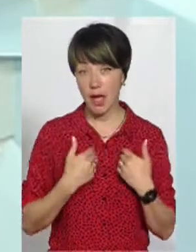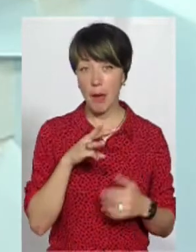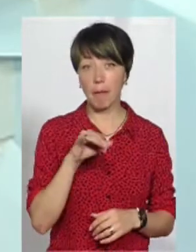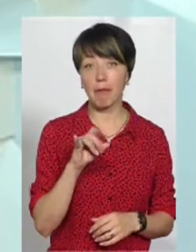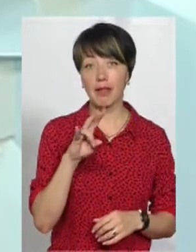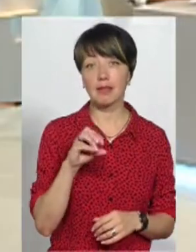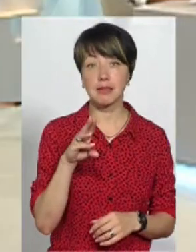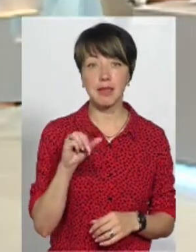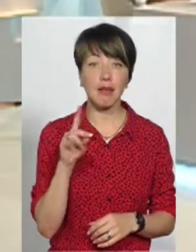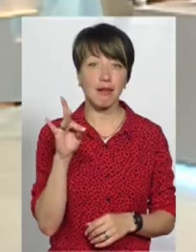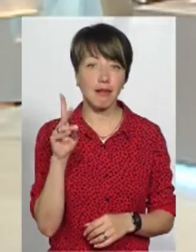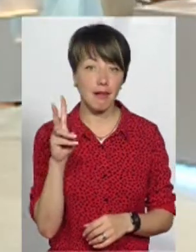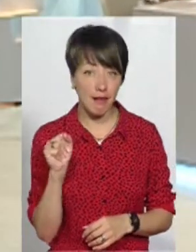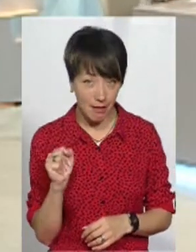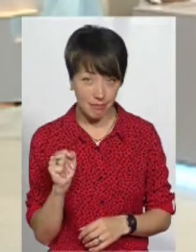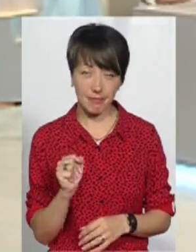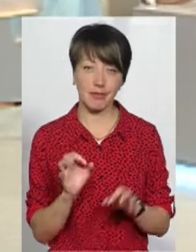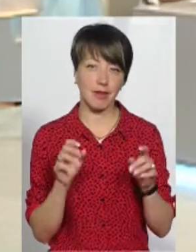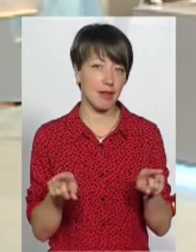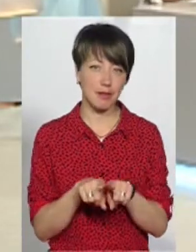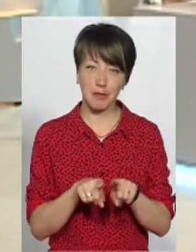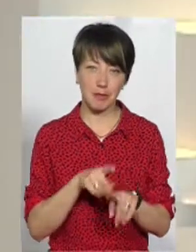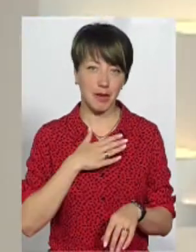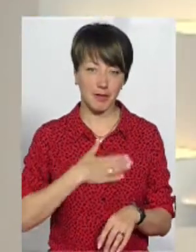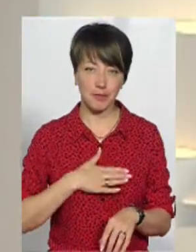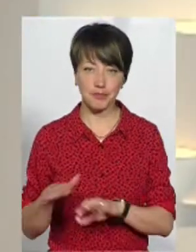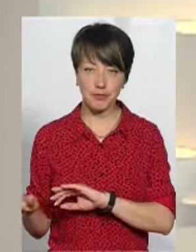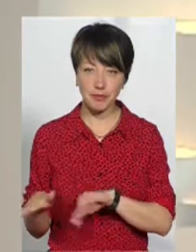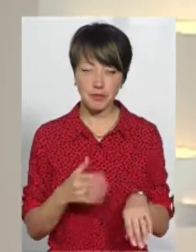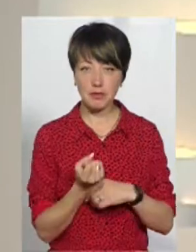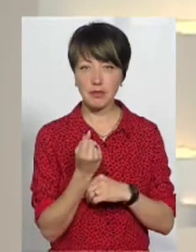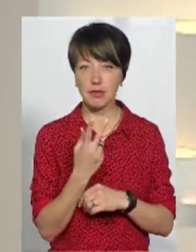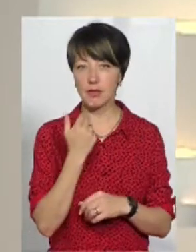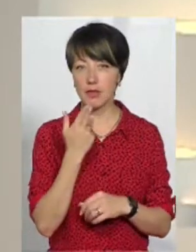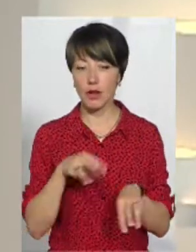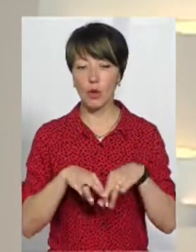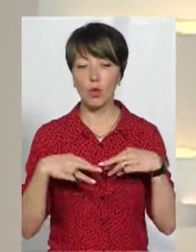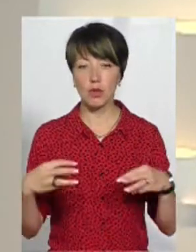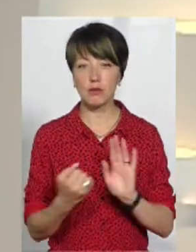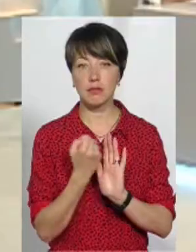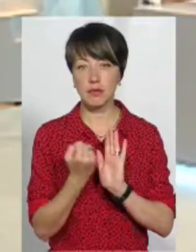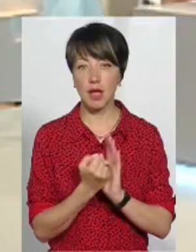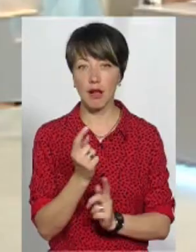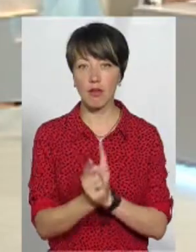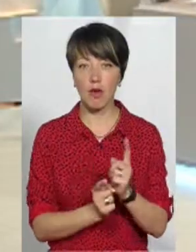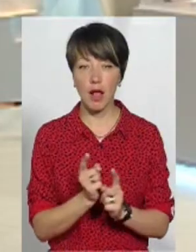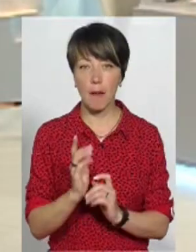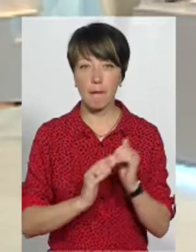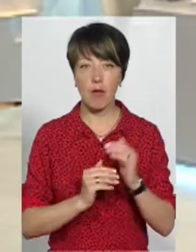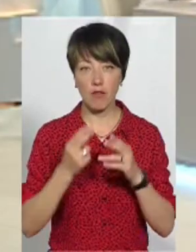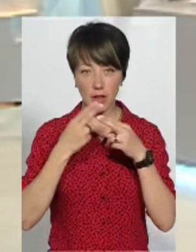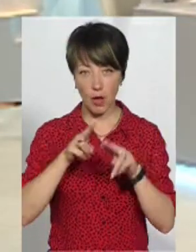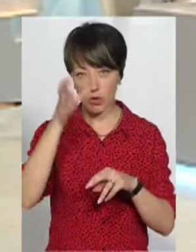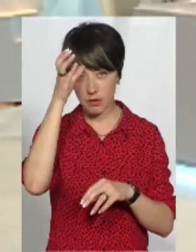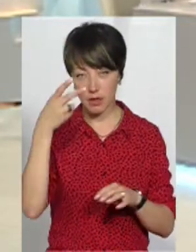це також приємно. Зрозуміло. 12 червня уряд схвалив концепцію реформування профтехосвіти до